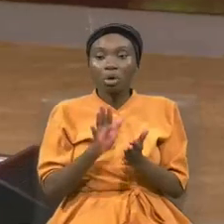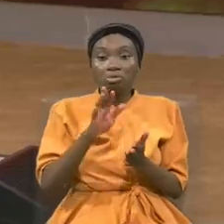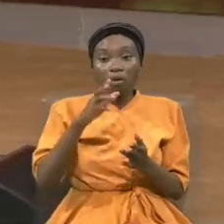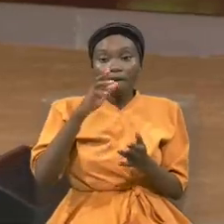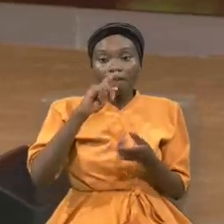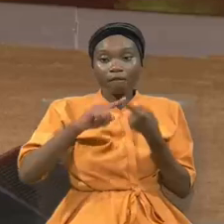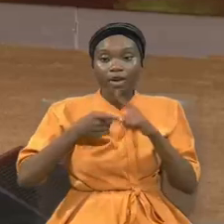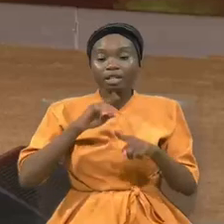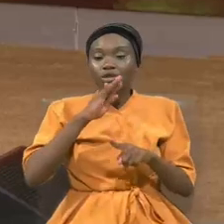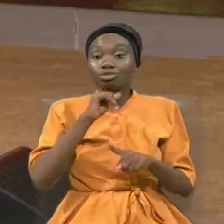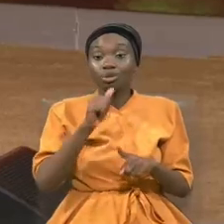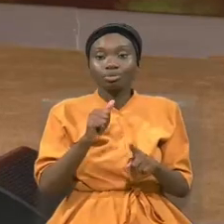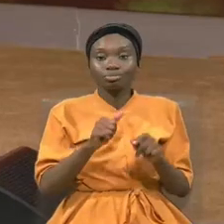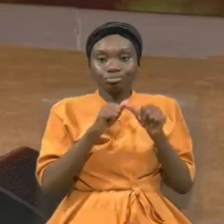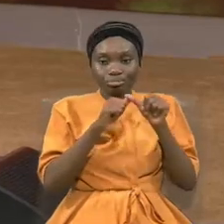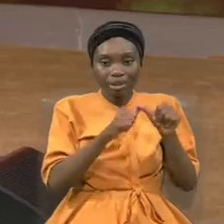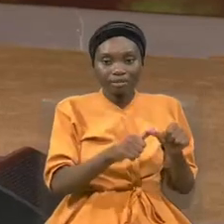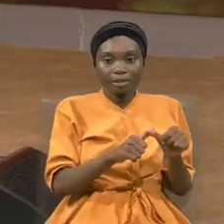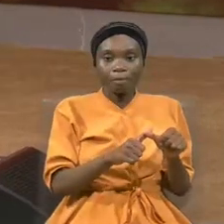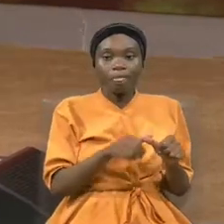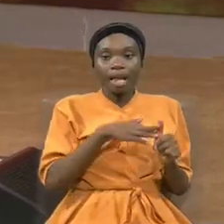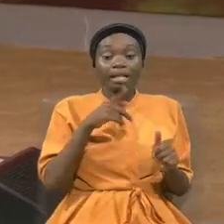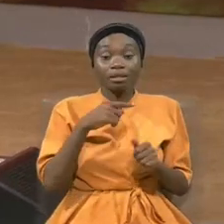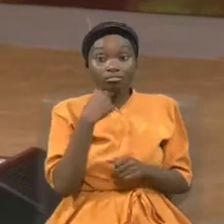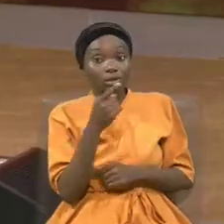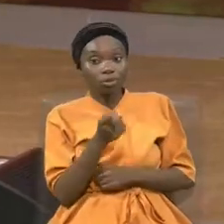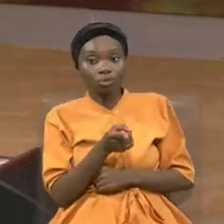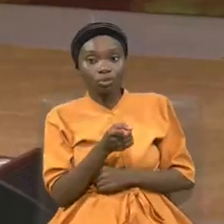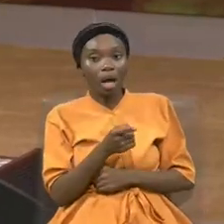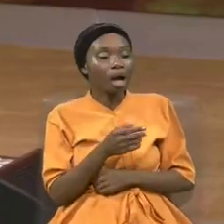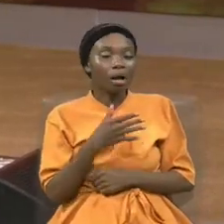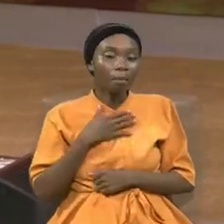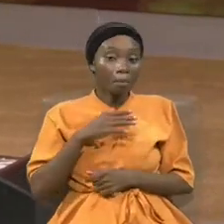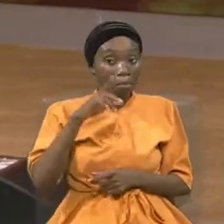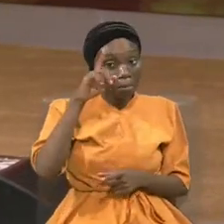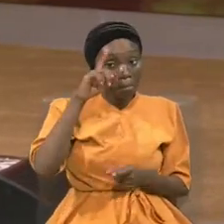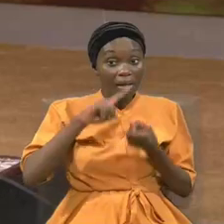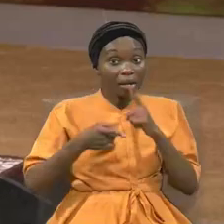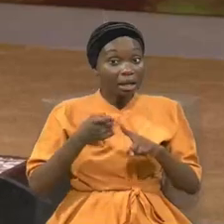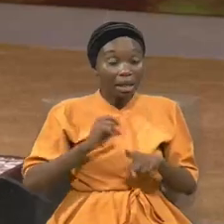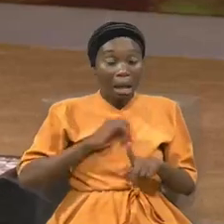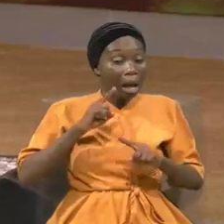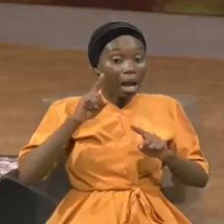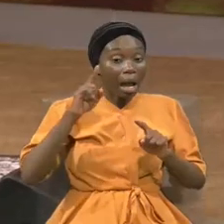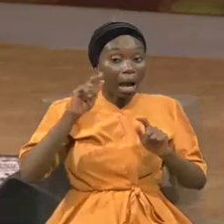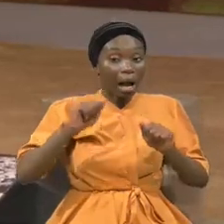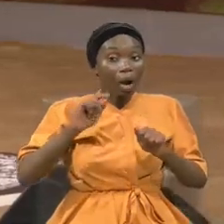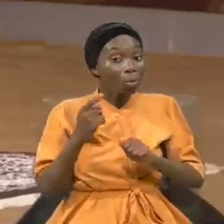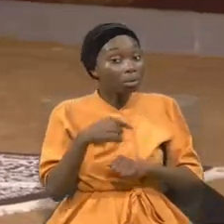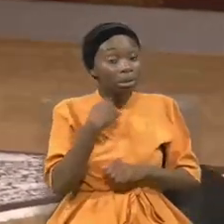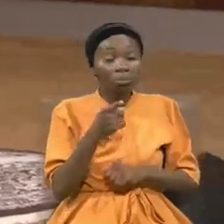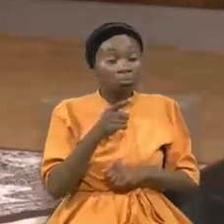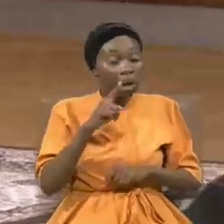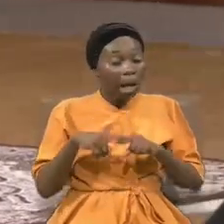ami n'est pas ferme, et il te l'a dit, mon ami, je peux te le dire, je ne